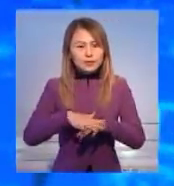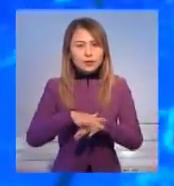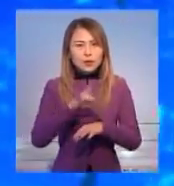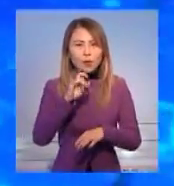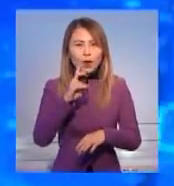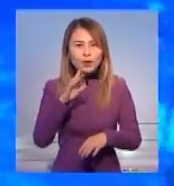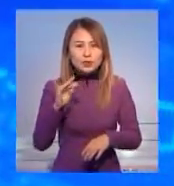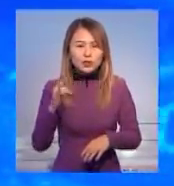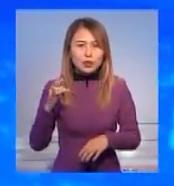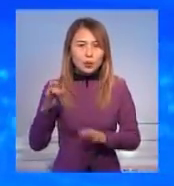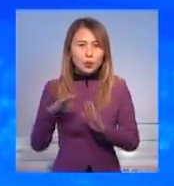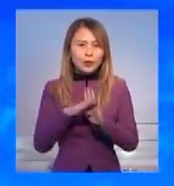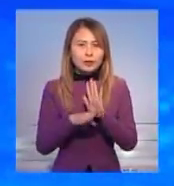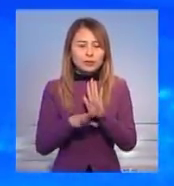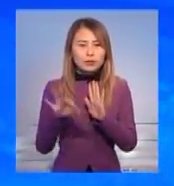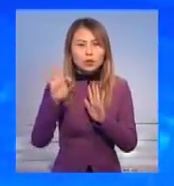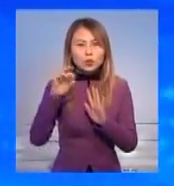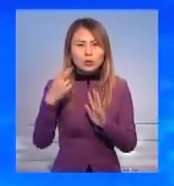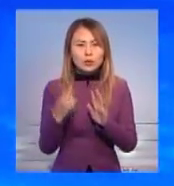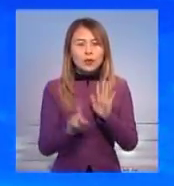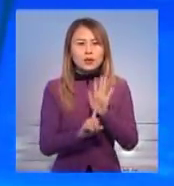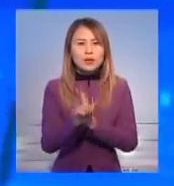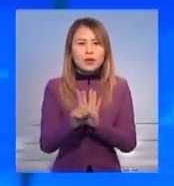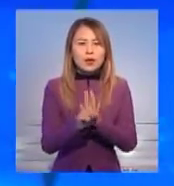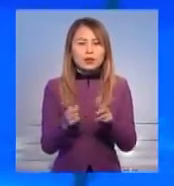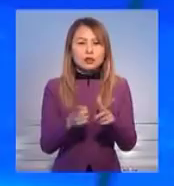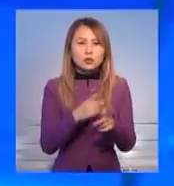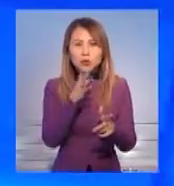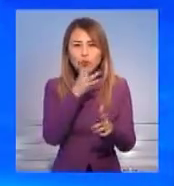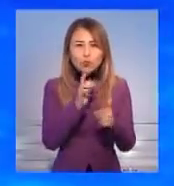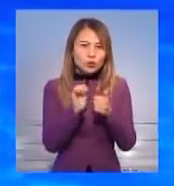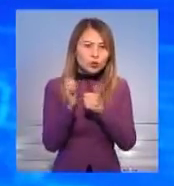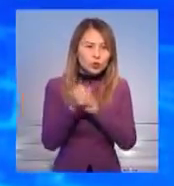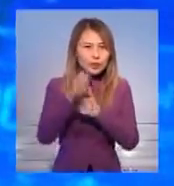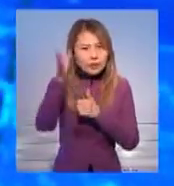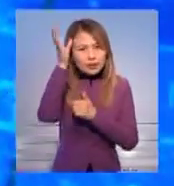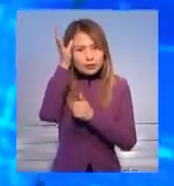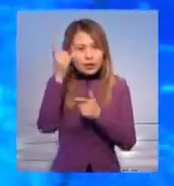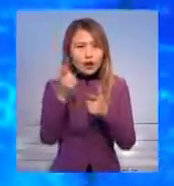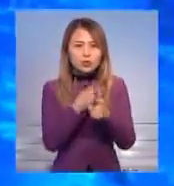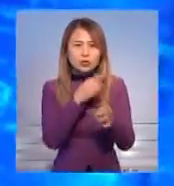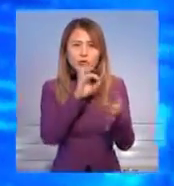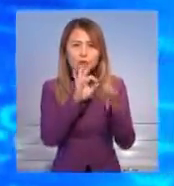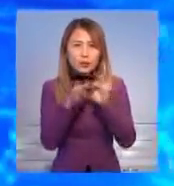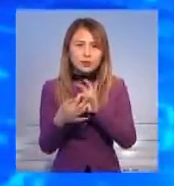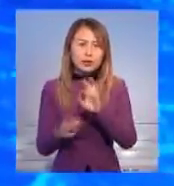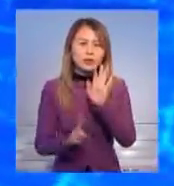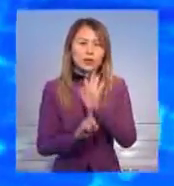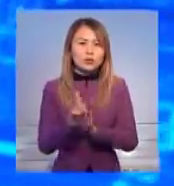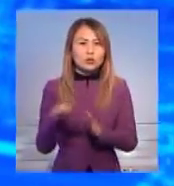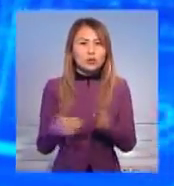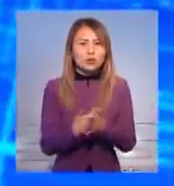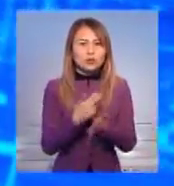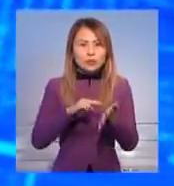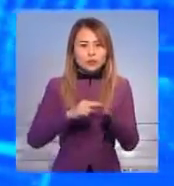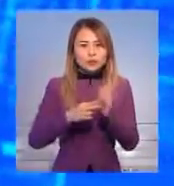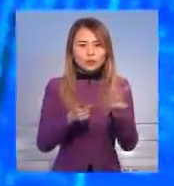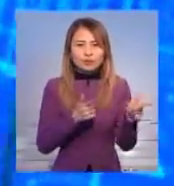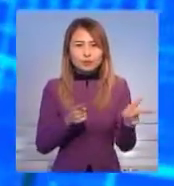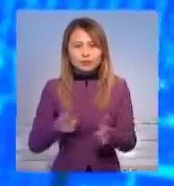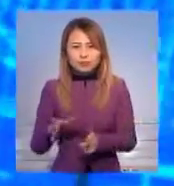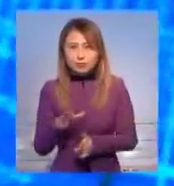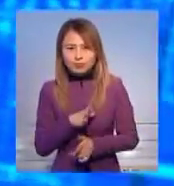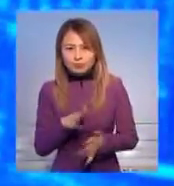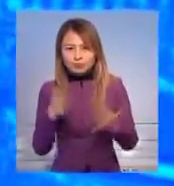ассамблеясына рухани жаңғыру бағдарламасын және әлеуметтік бастамаларды алға жылжыту бойынша ғылыми ағартушылық бағыттағы жаңа жобаны әзірлеуді